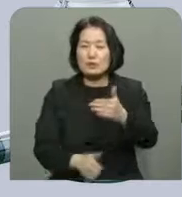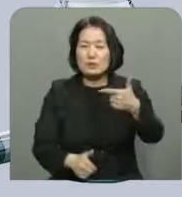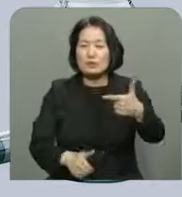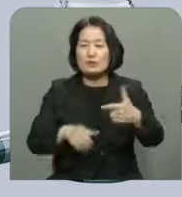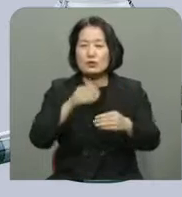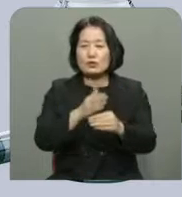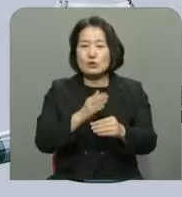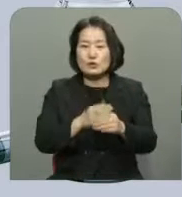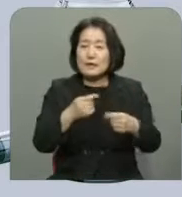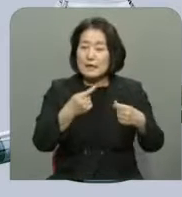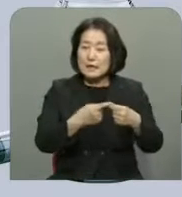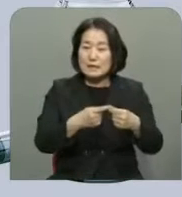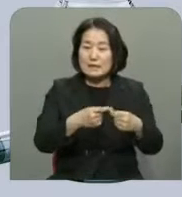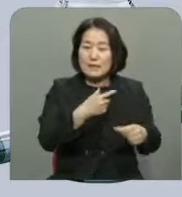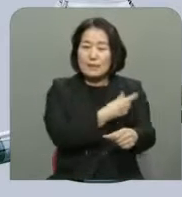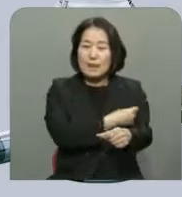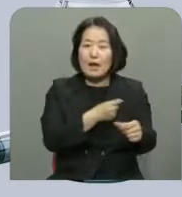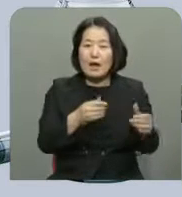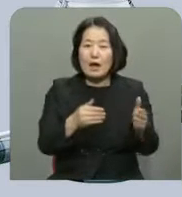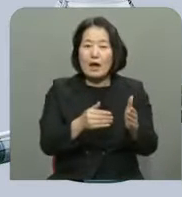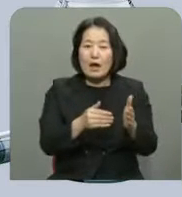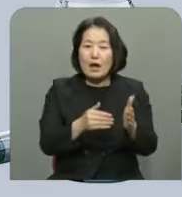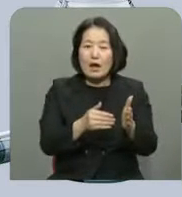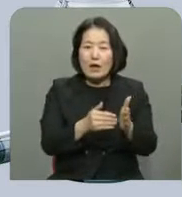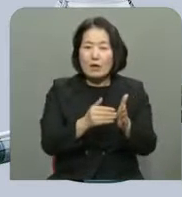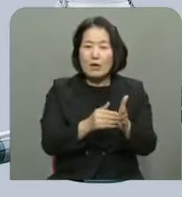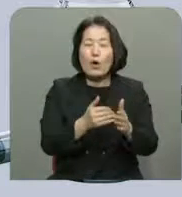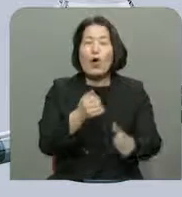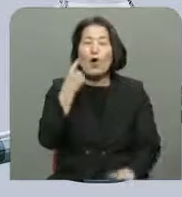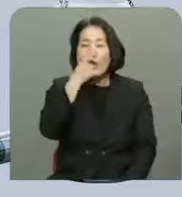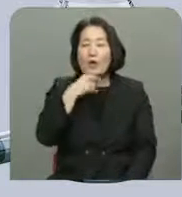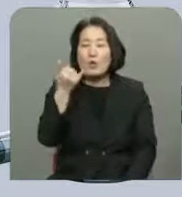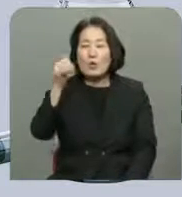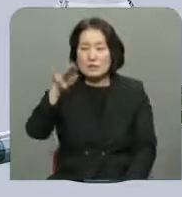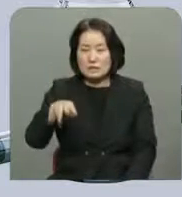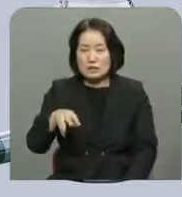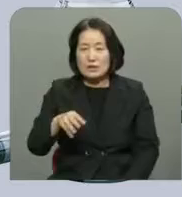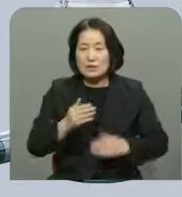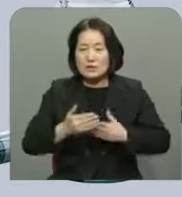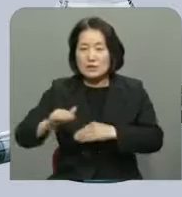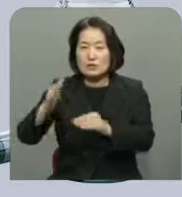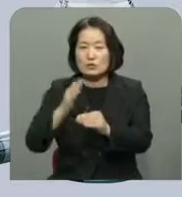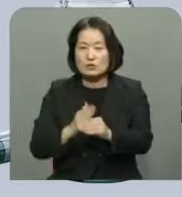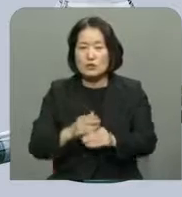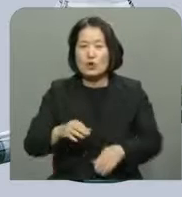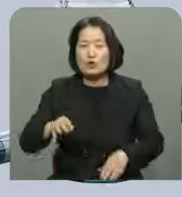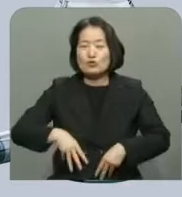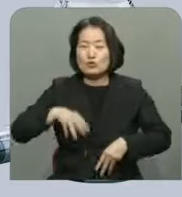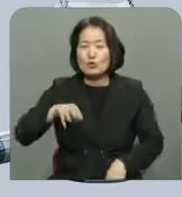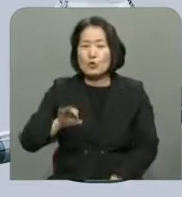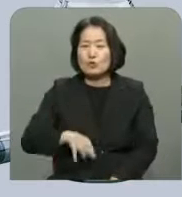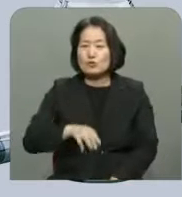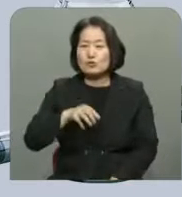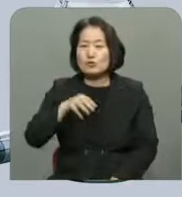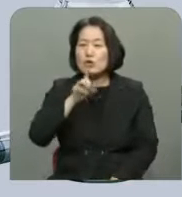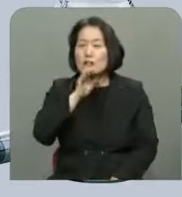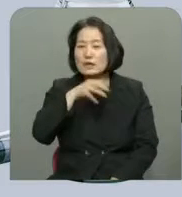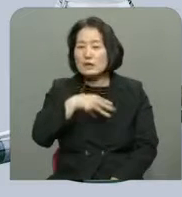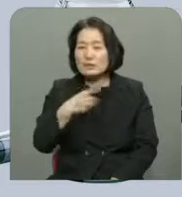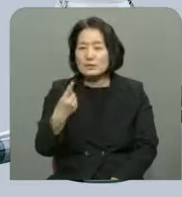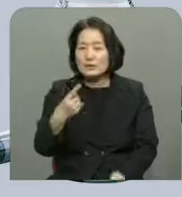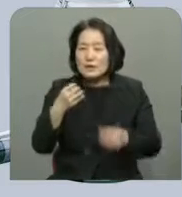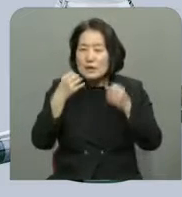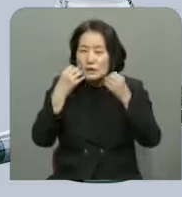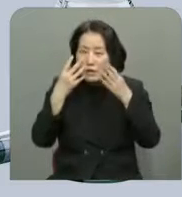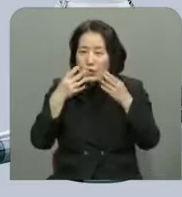가운데 1차 접종이 이루어지는 곳은 양구와 화천뿐입니다. 춘천, 원주, 강릉, 삼척 등 4곳은 신규